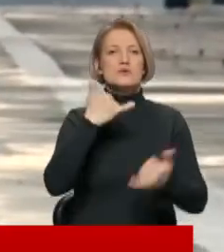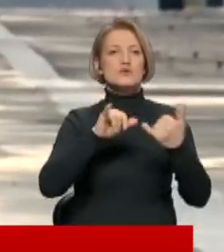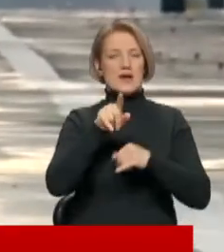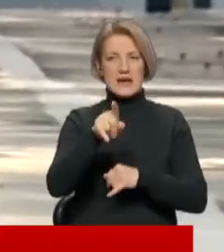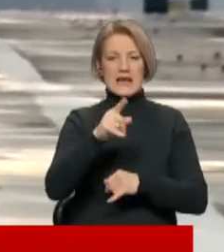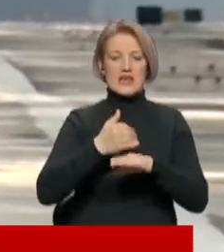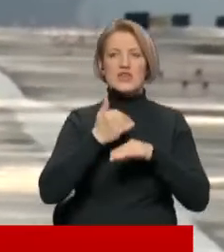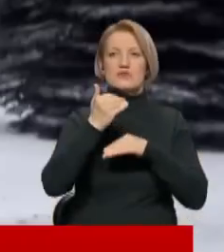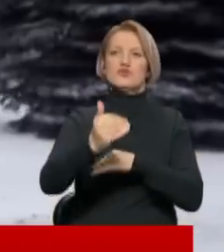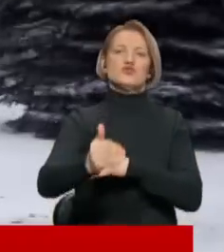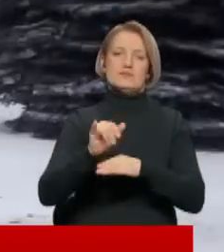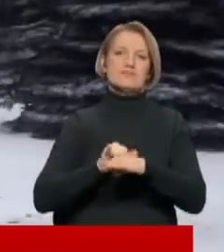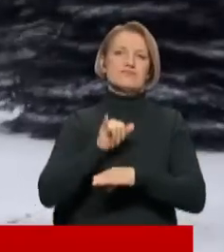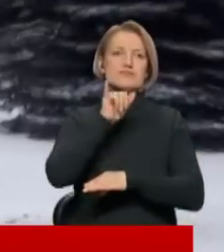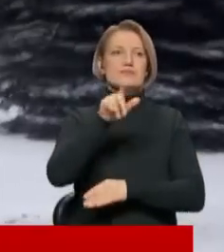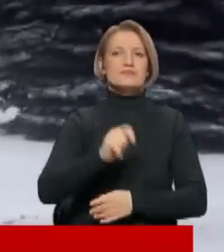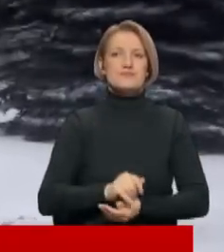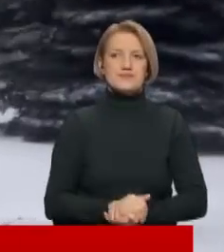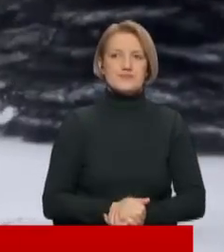gecikmeli olarak yapılabilecek